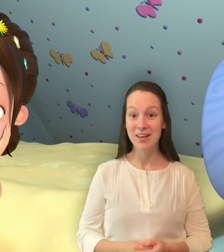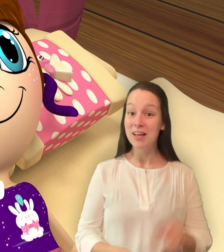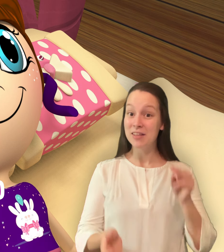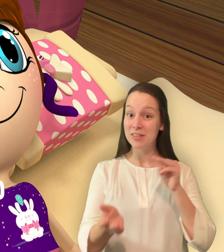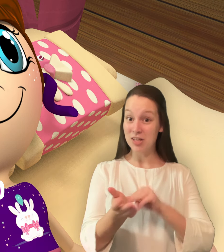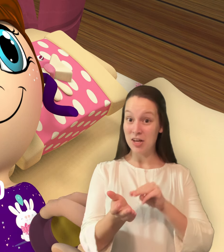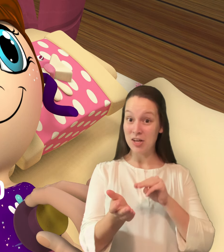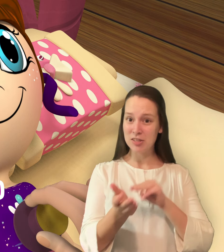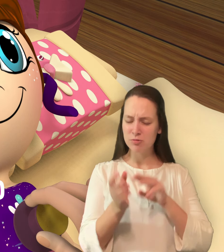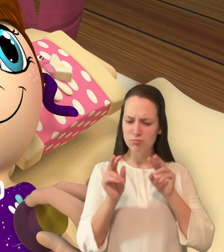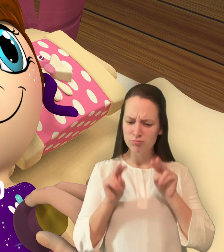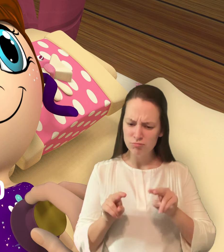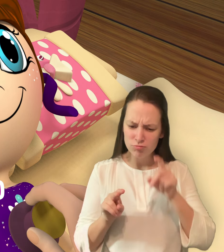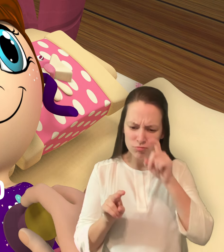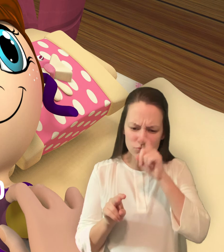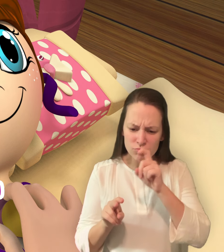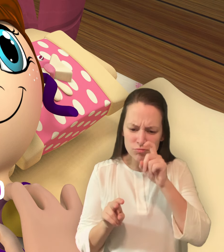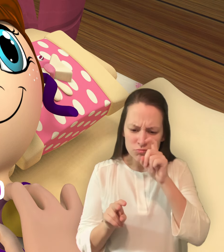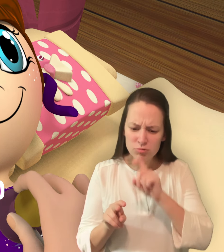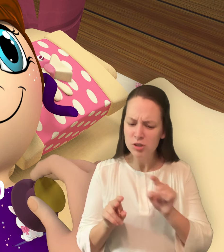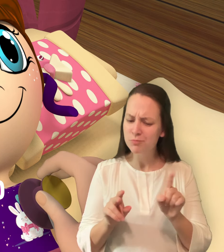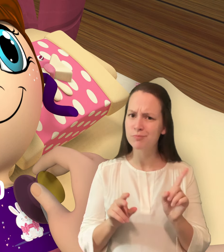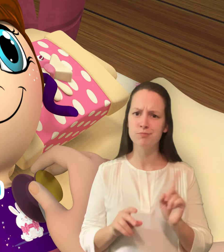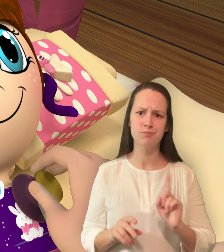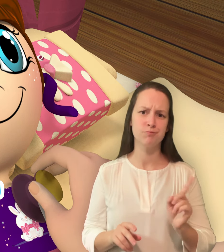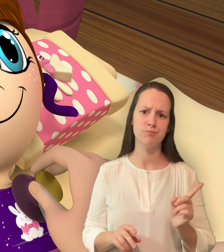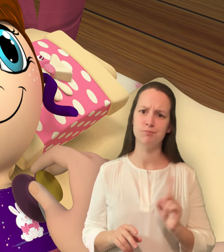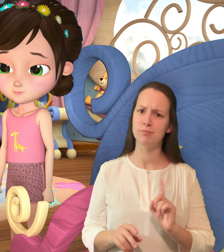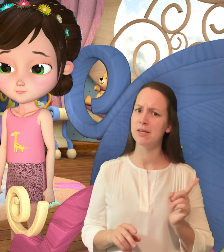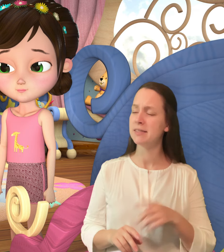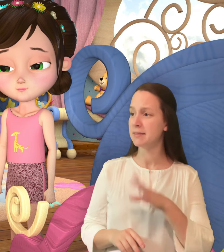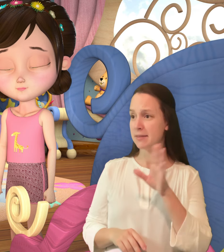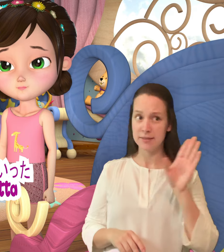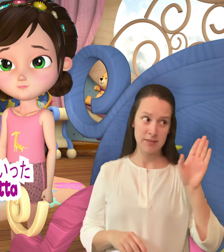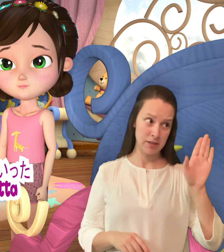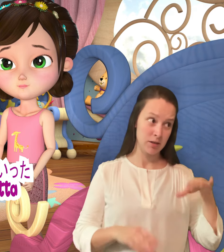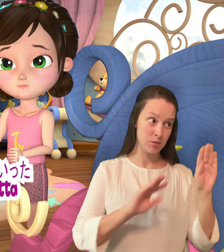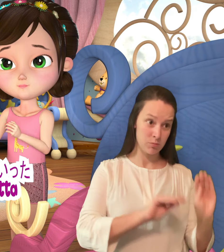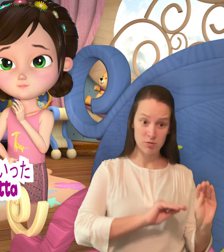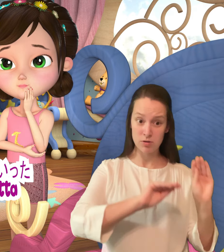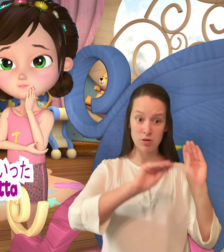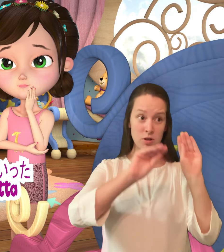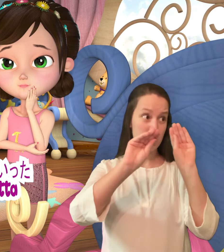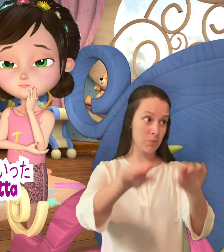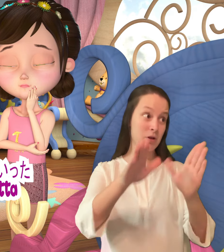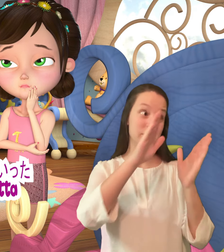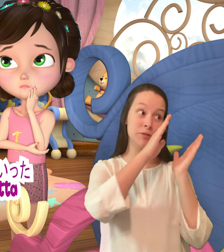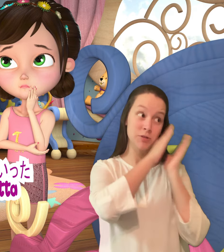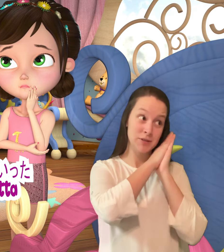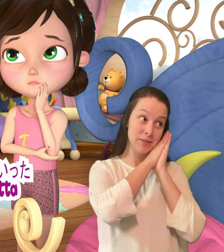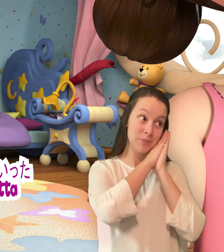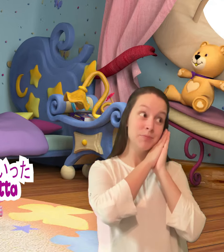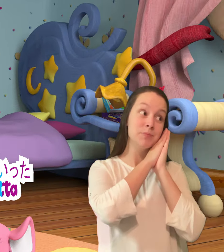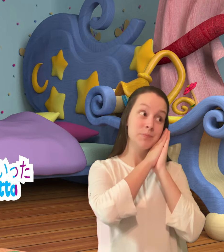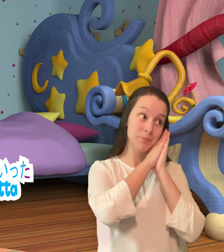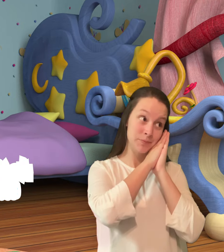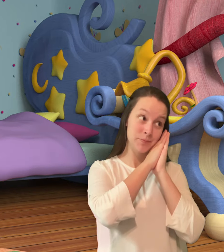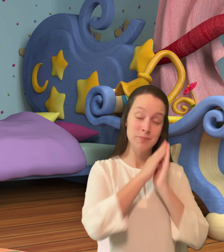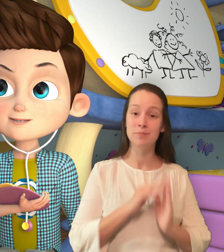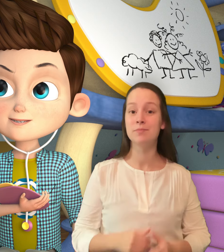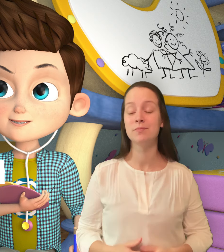た人形を見てから頭を降ったすぐ寝た方がいいと医者さん